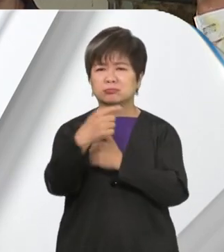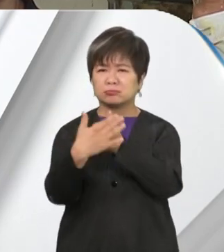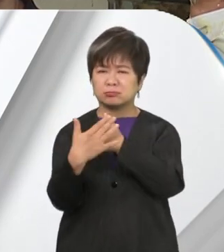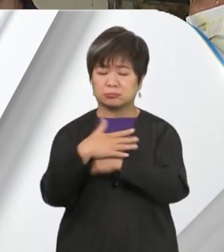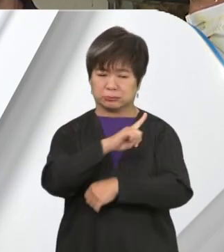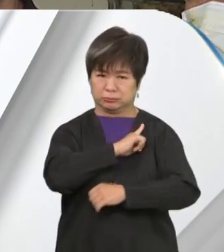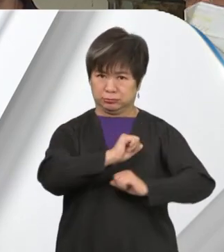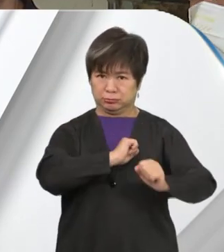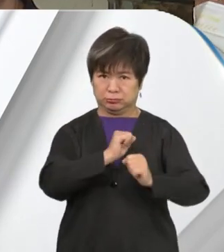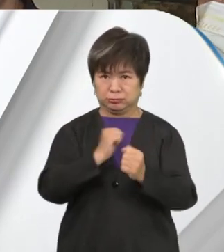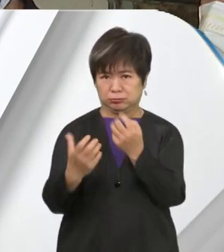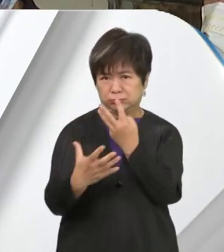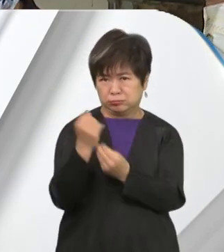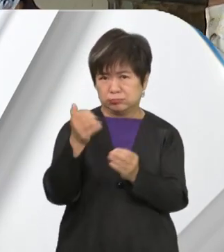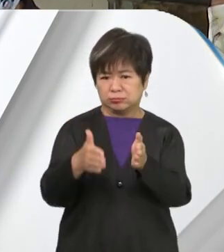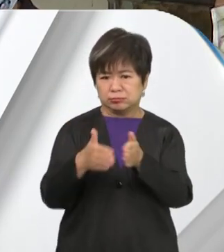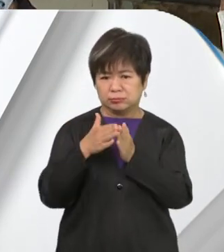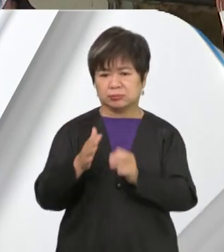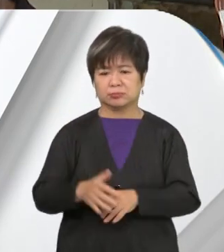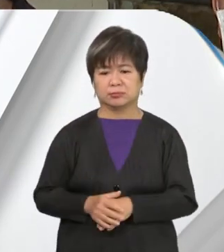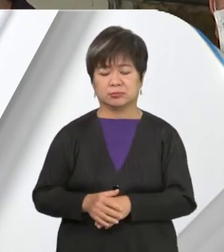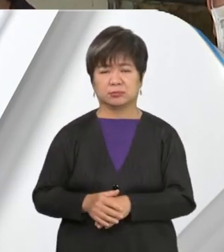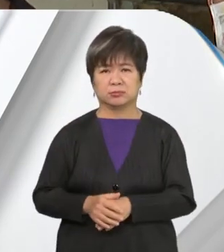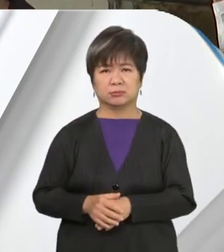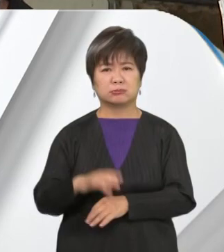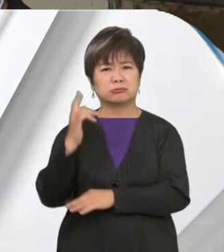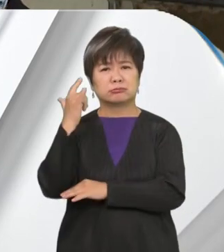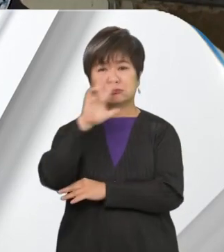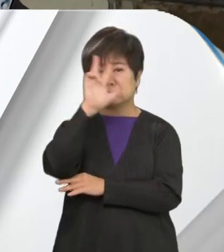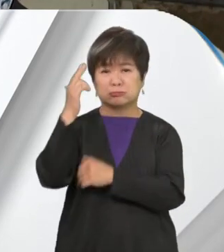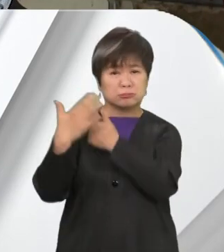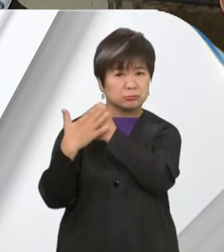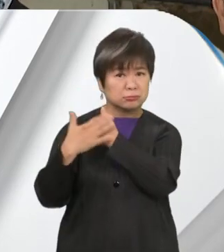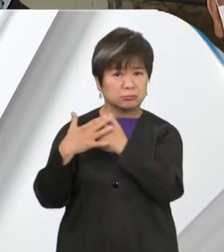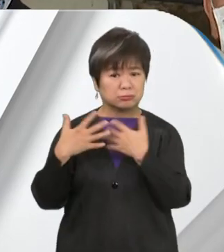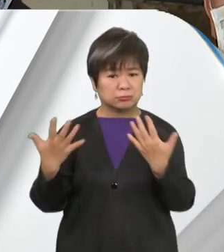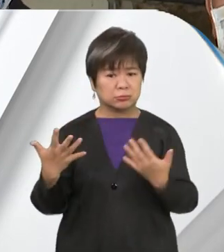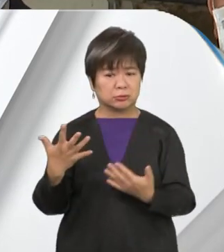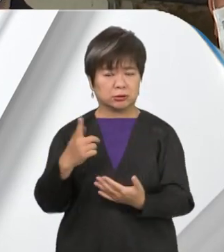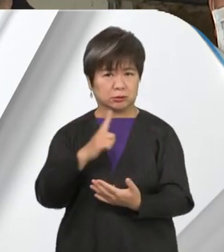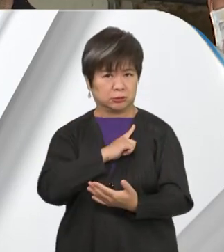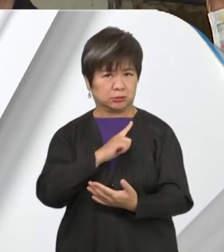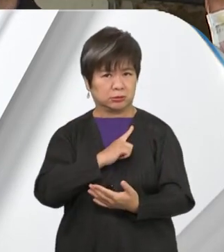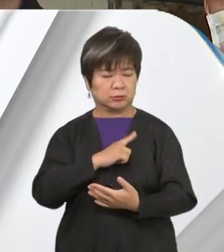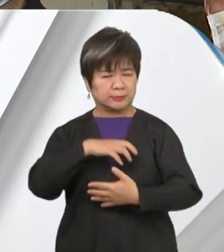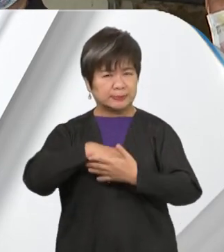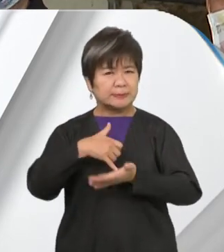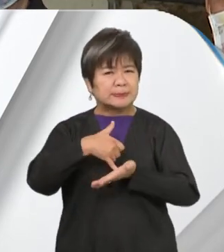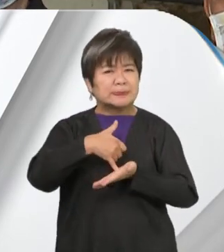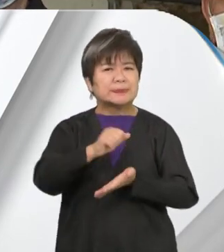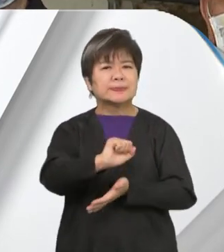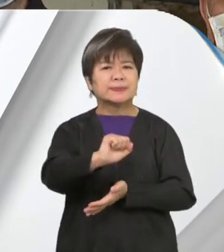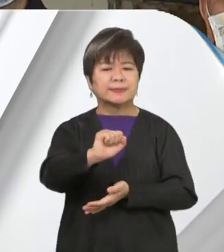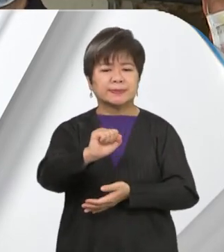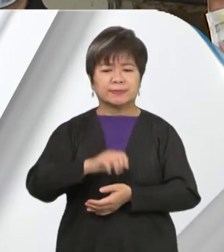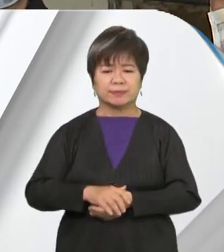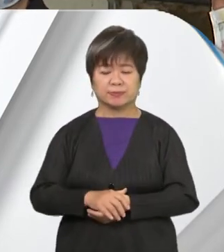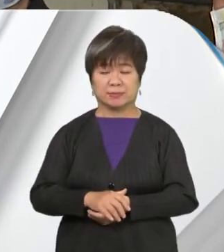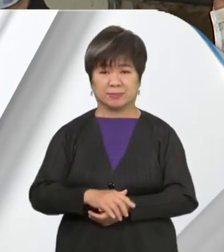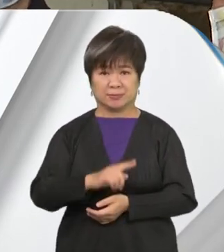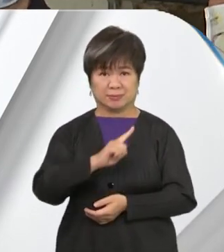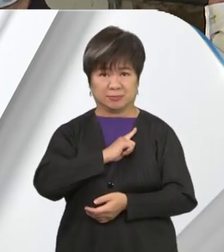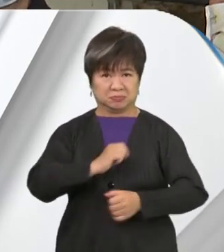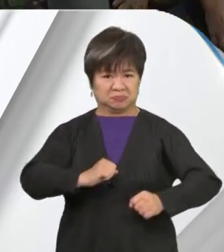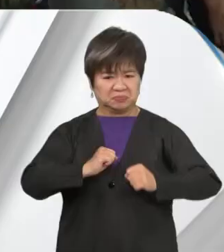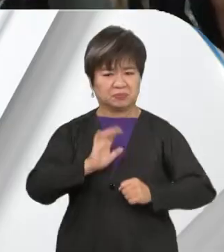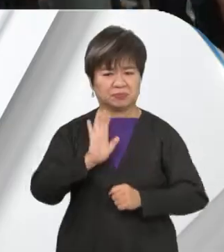的，这个，那边这咱们当一种天咩给咱帮助，咱家己要实践，你知道吗？咱这家己实践嘛，你